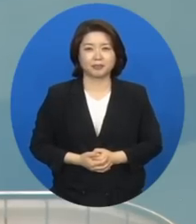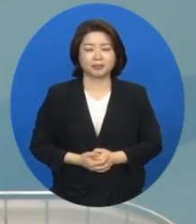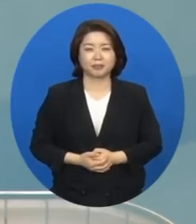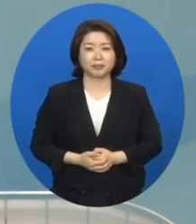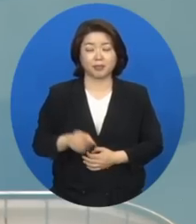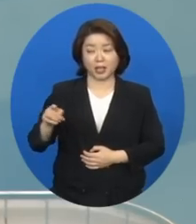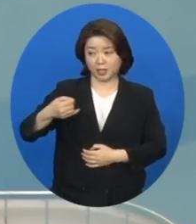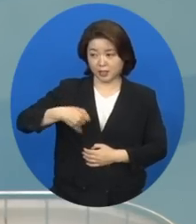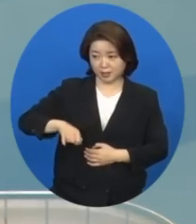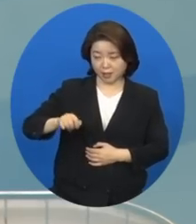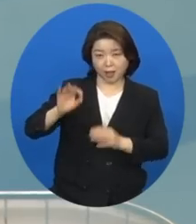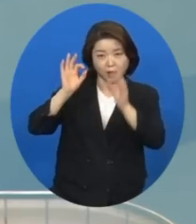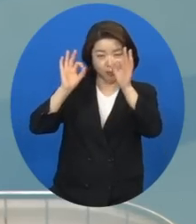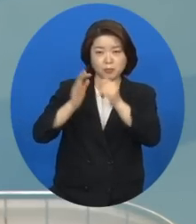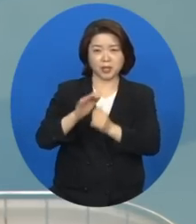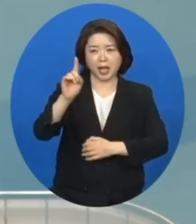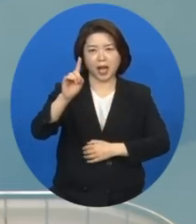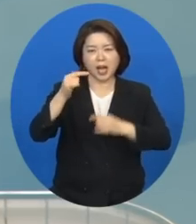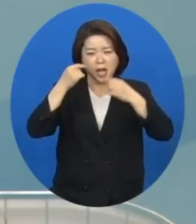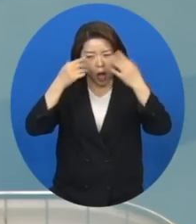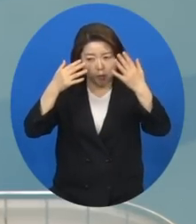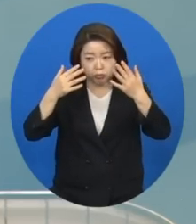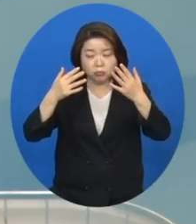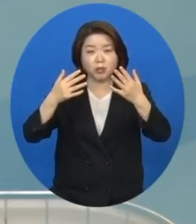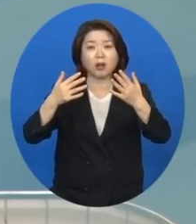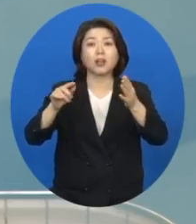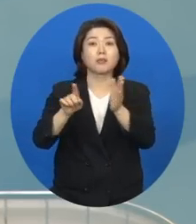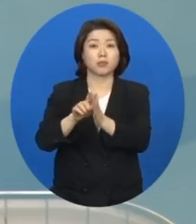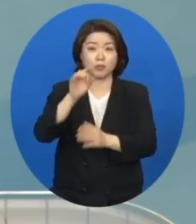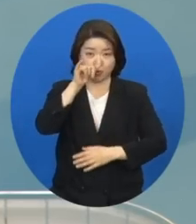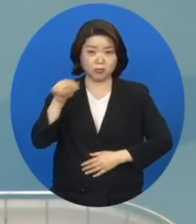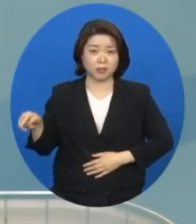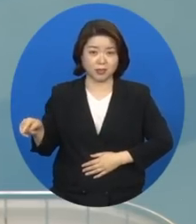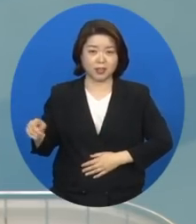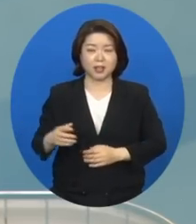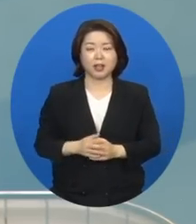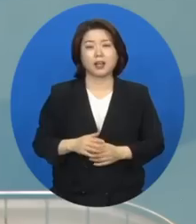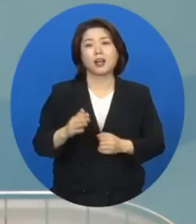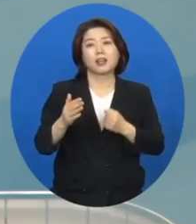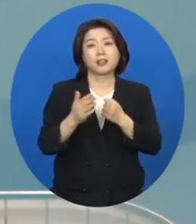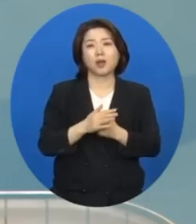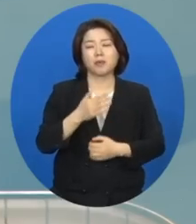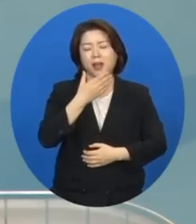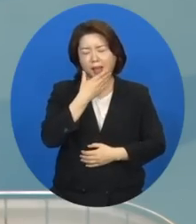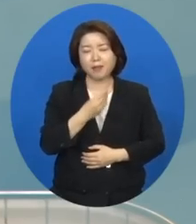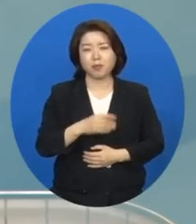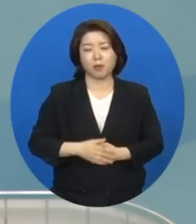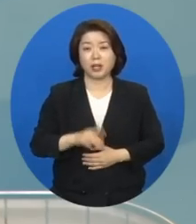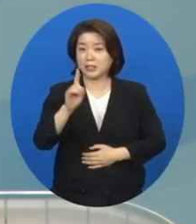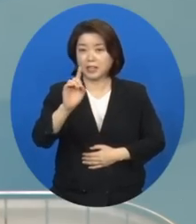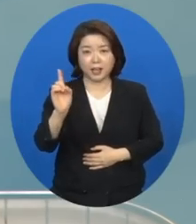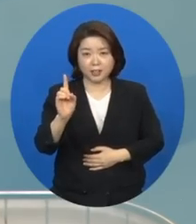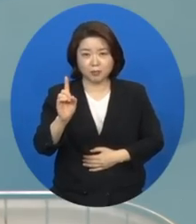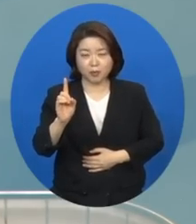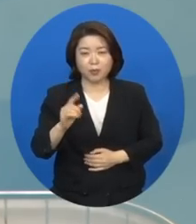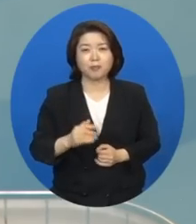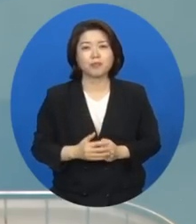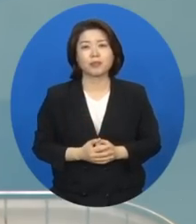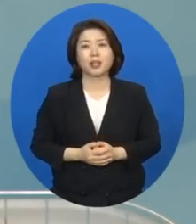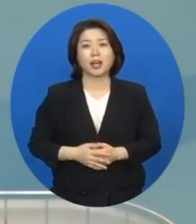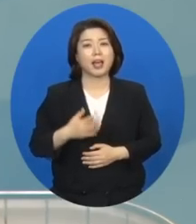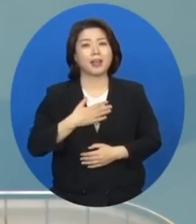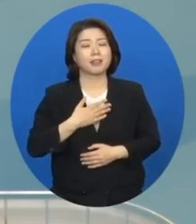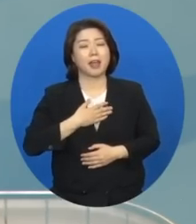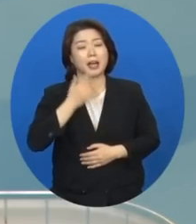이 딸 아이가 한 가지를 분명하게 알고 있는 것 같아요. 그래서 제가 너무 행복했어요. 그 한 가지가 무엇이냐면,